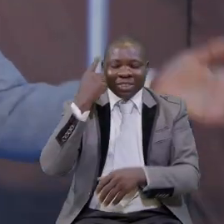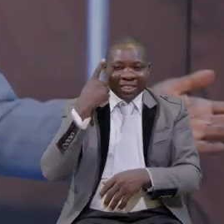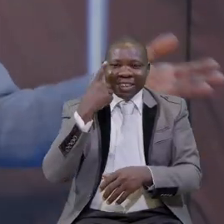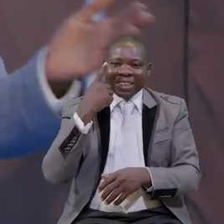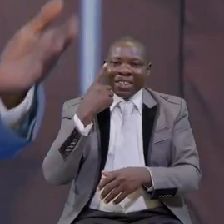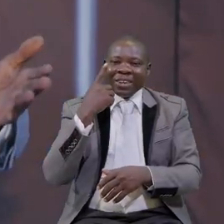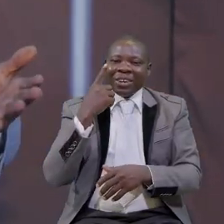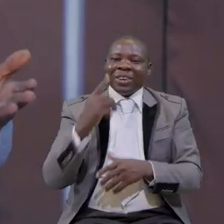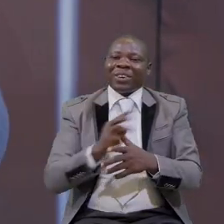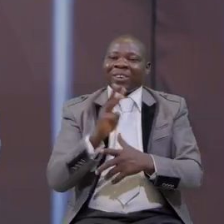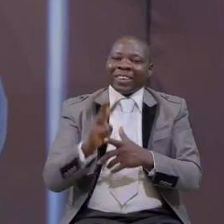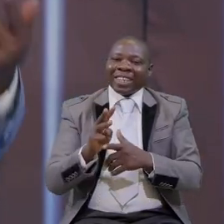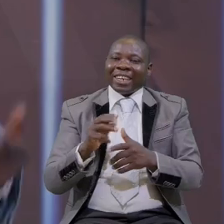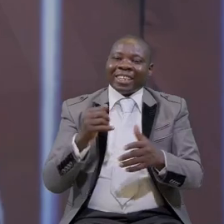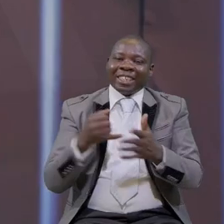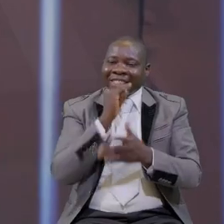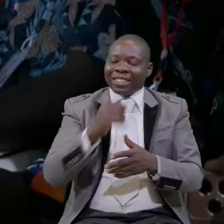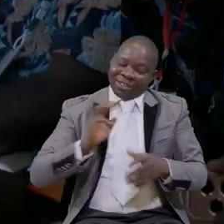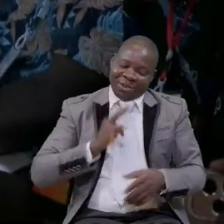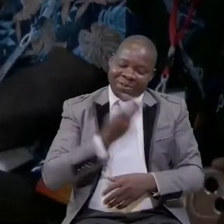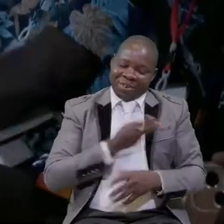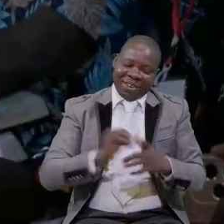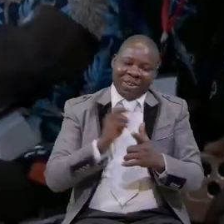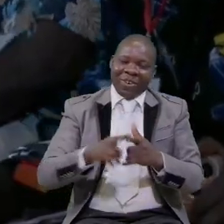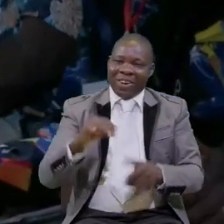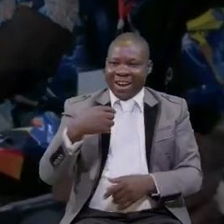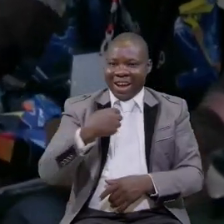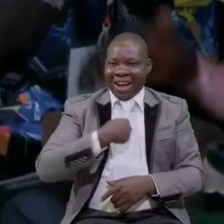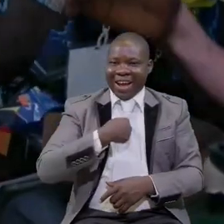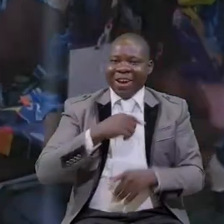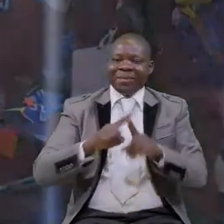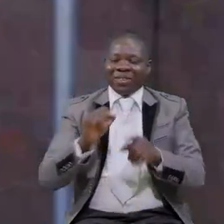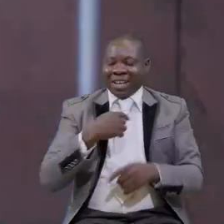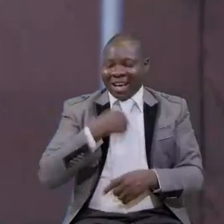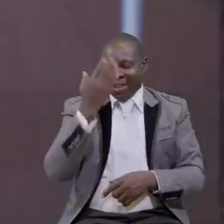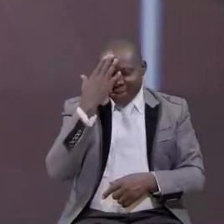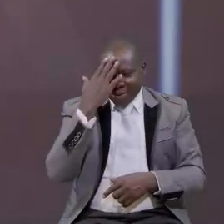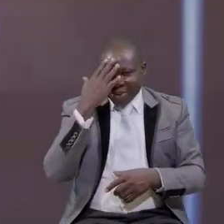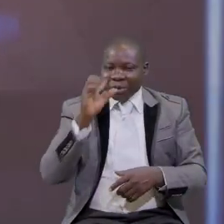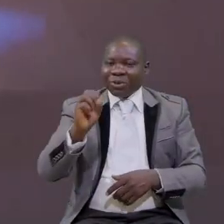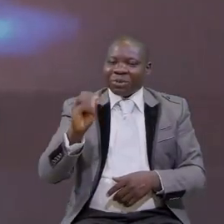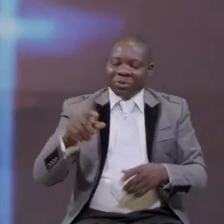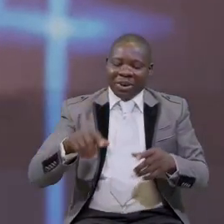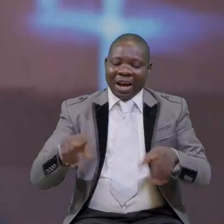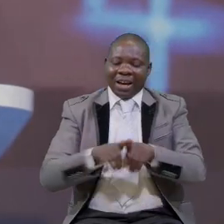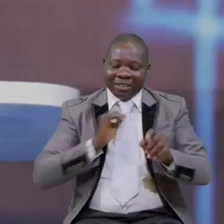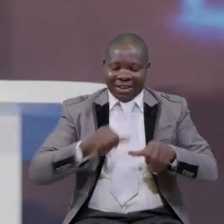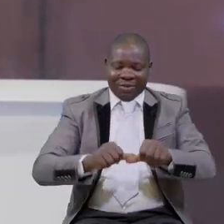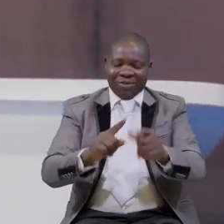pas si c'est nous ou bien c'est moi qui priais. Mais moi, je savais. Et finalement, quand ils ont continué à